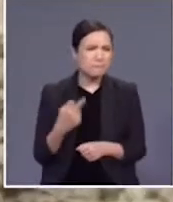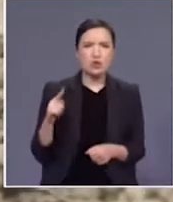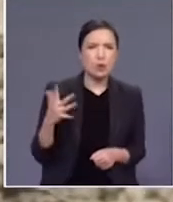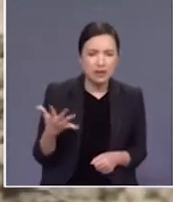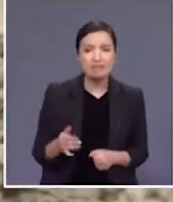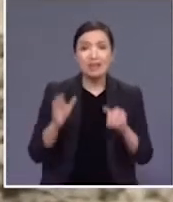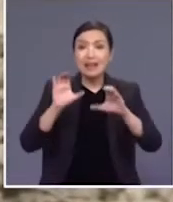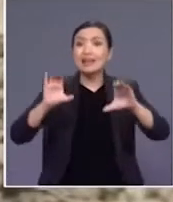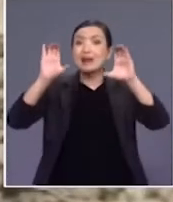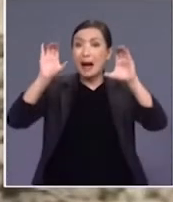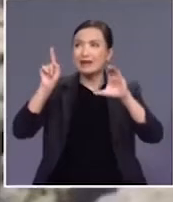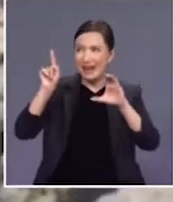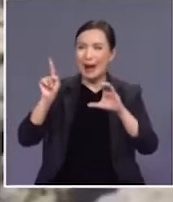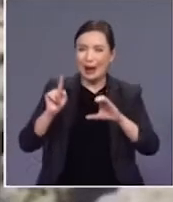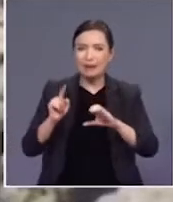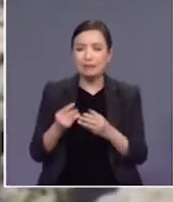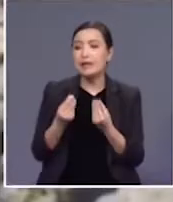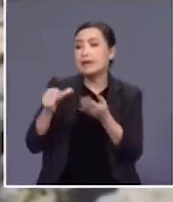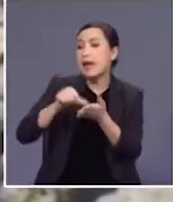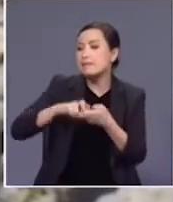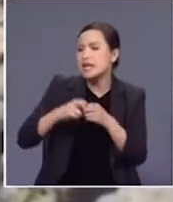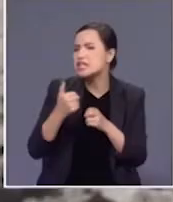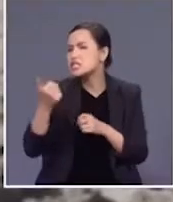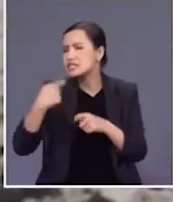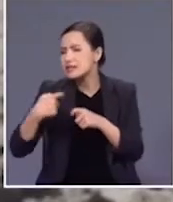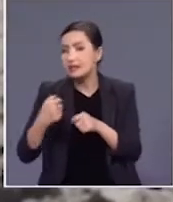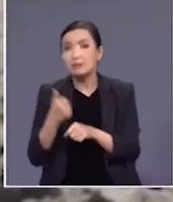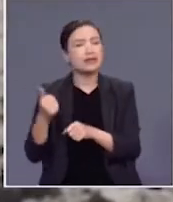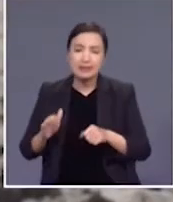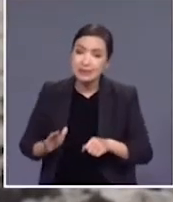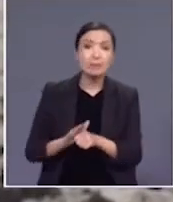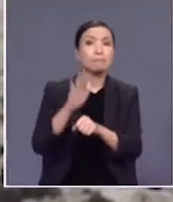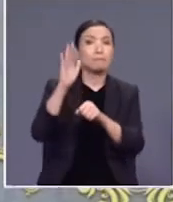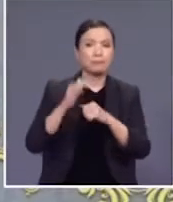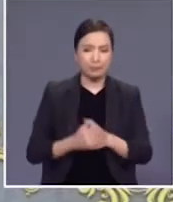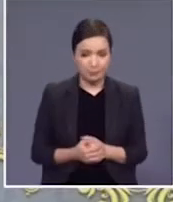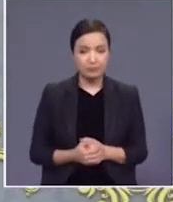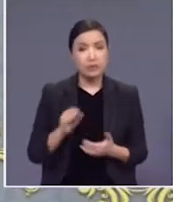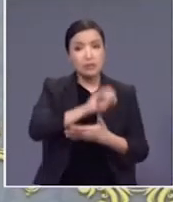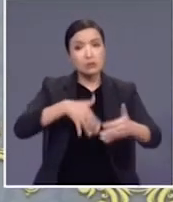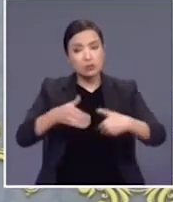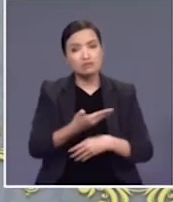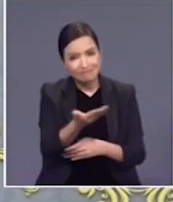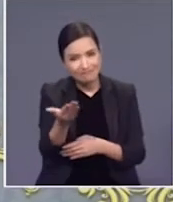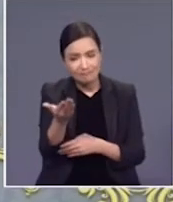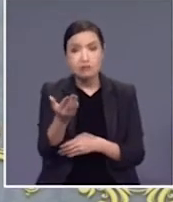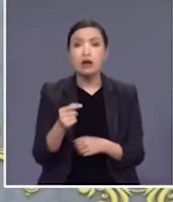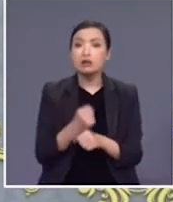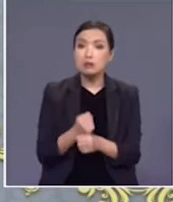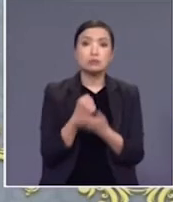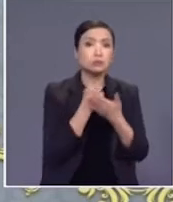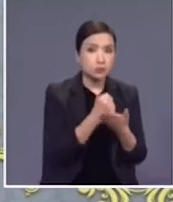บาลเอาเวลาไปแก้ปัญหาอย่างอื่นที่สำคัญแล้วก็ยากมากกว่านี้ได้เต็มที่นะครับพี่น้องประชาชนทุกท่านครับการช่ว